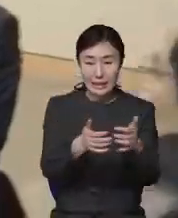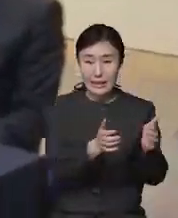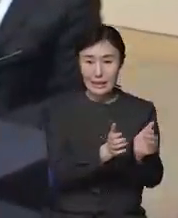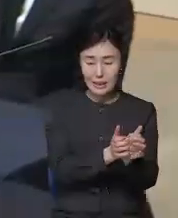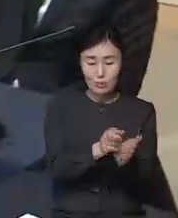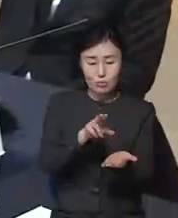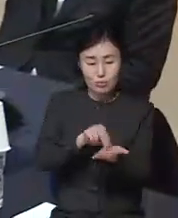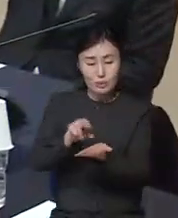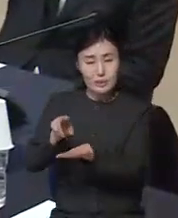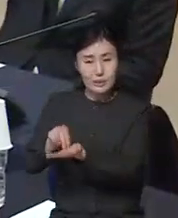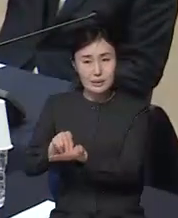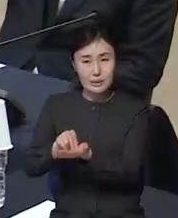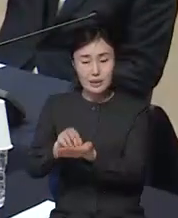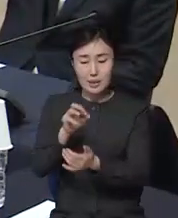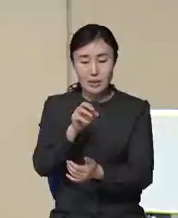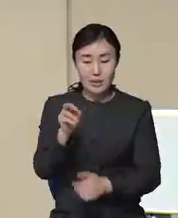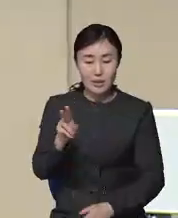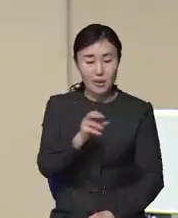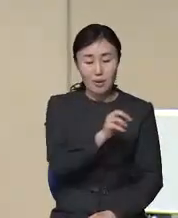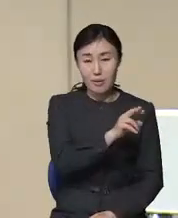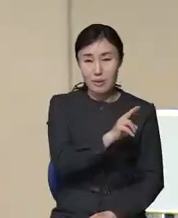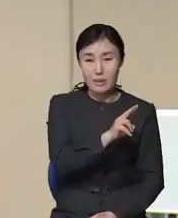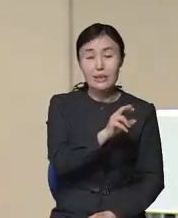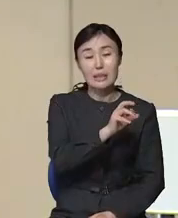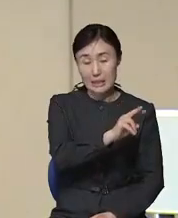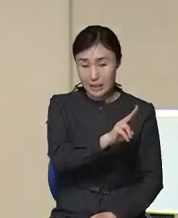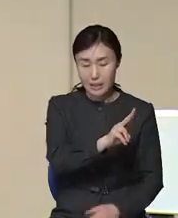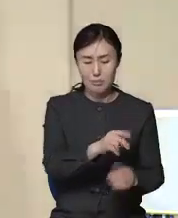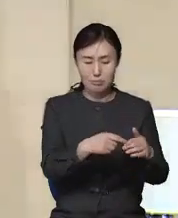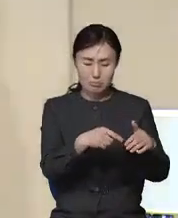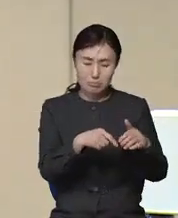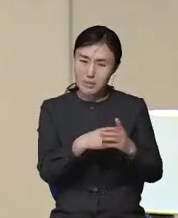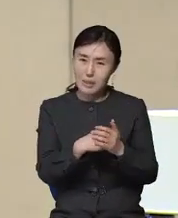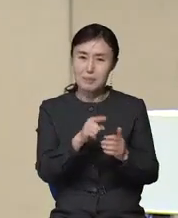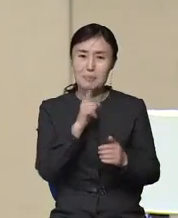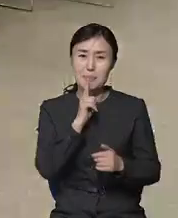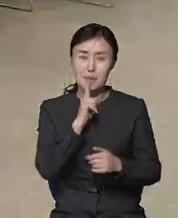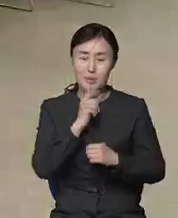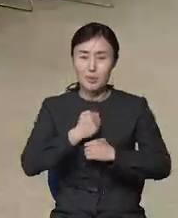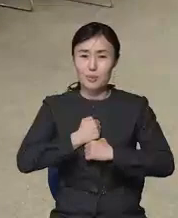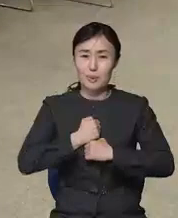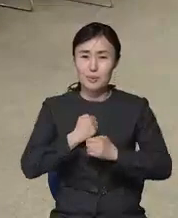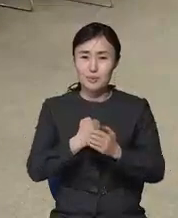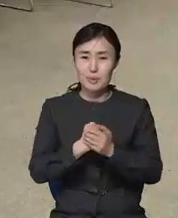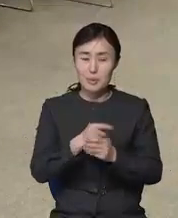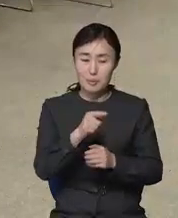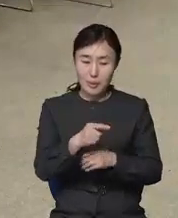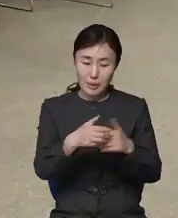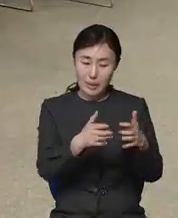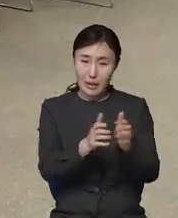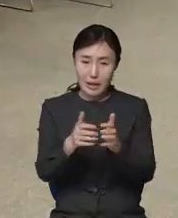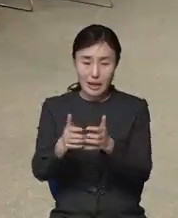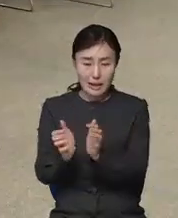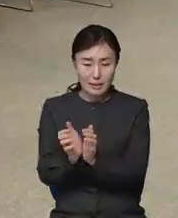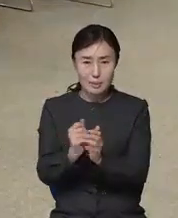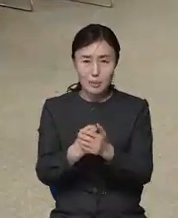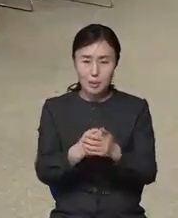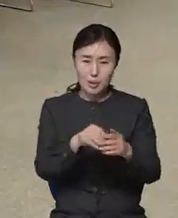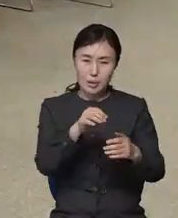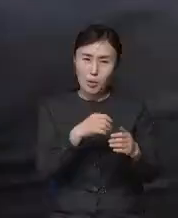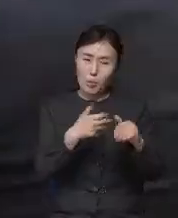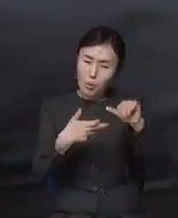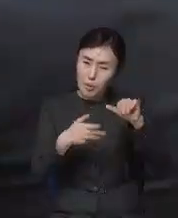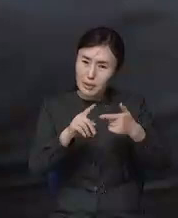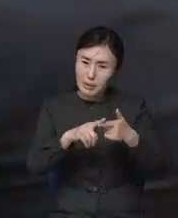현안에 대해서는 여야 지도부 모두 말을 아꼈습니다. 당내 5.18 폄훼 왜곡 발언에 대한 국민의힘의 입장을 묻는